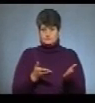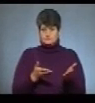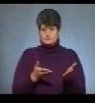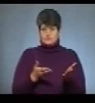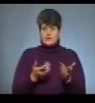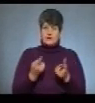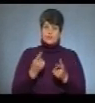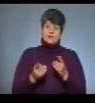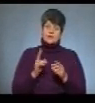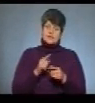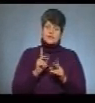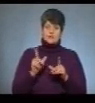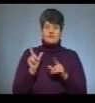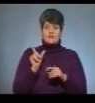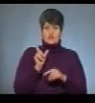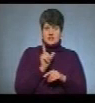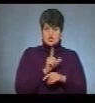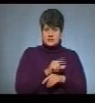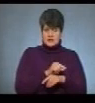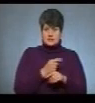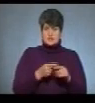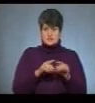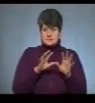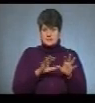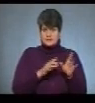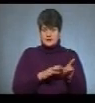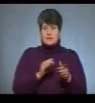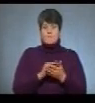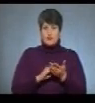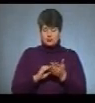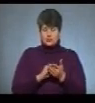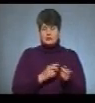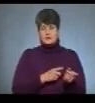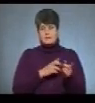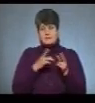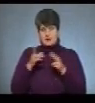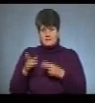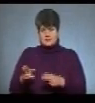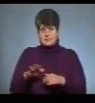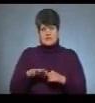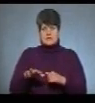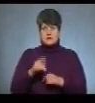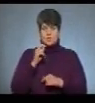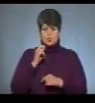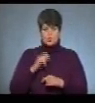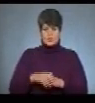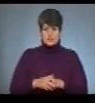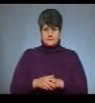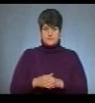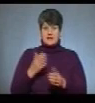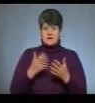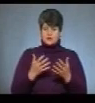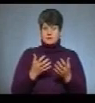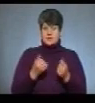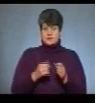що виїжджали після набрання чинності даних законодавчих актів і повторно були ввезені на територію України. Якщо брати